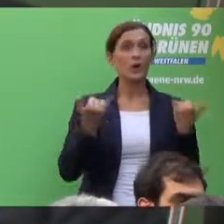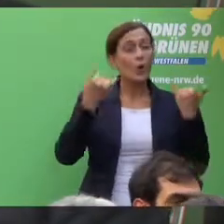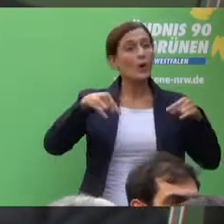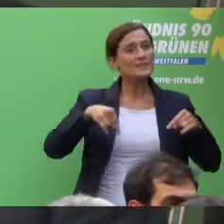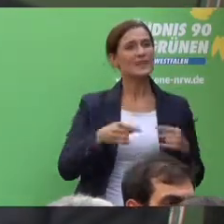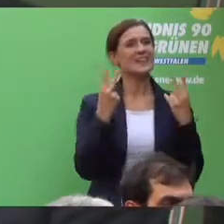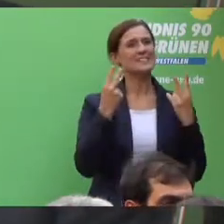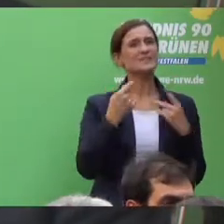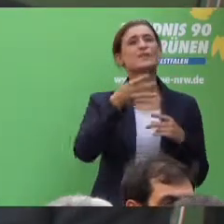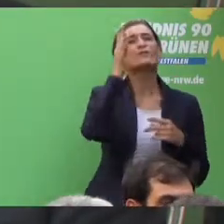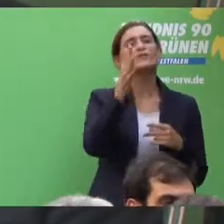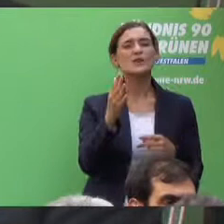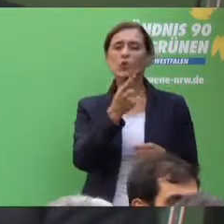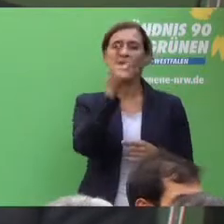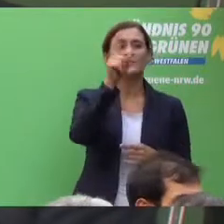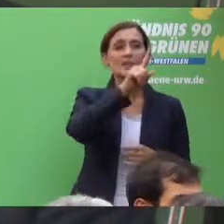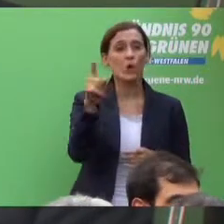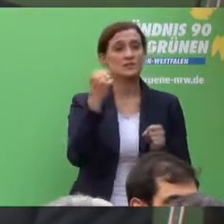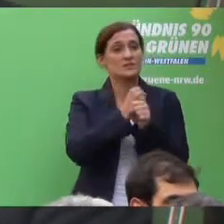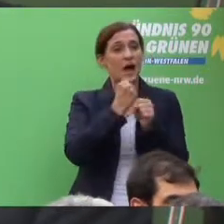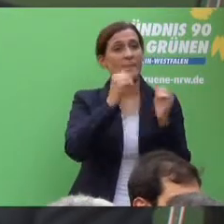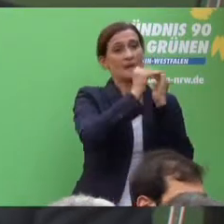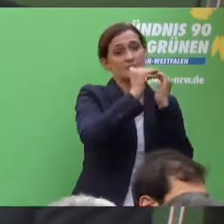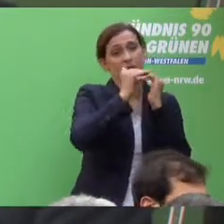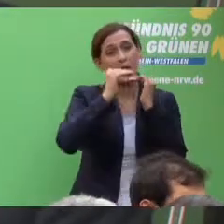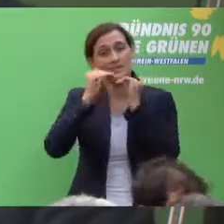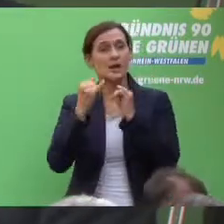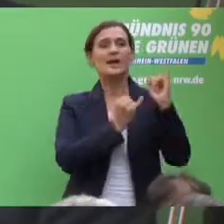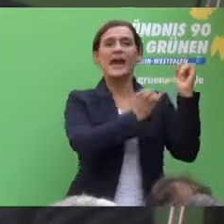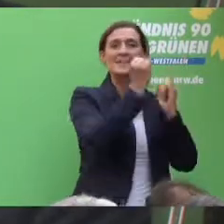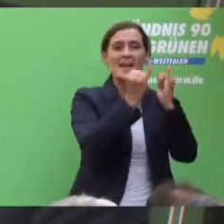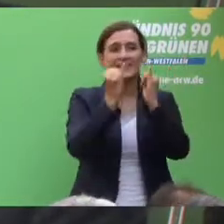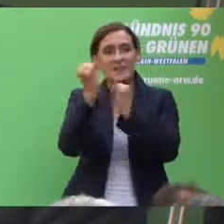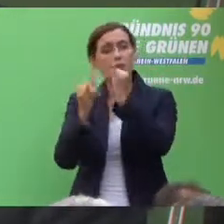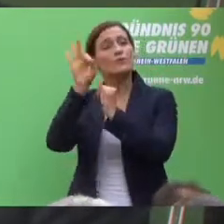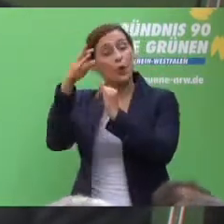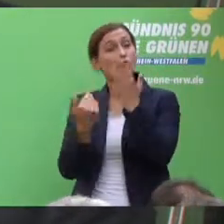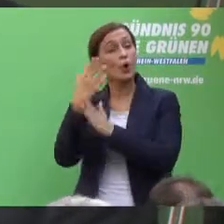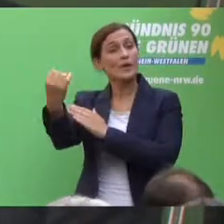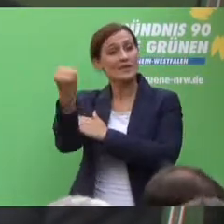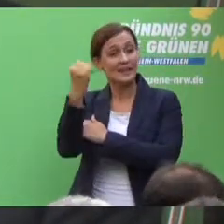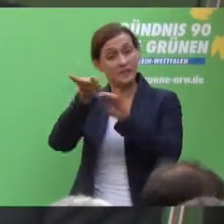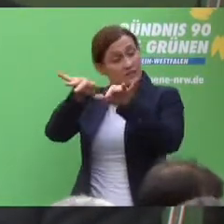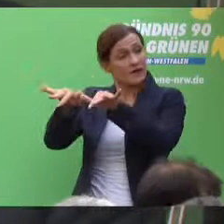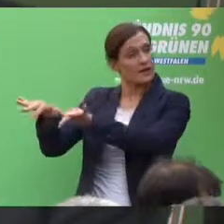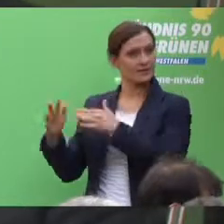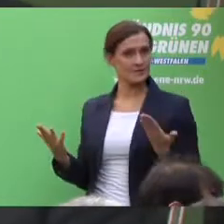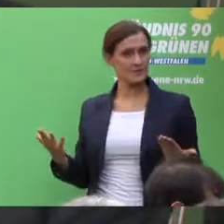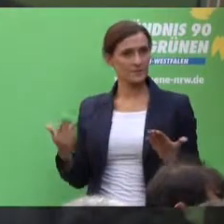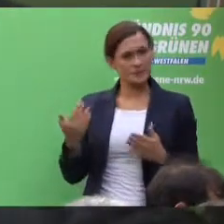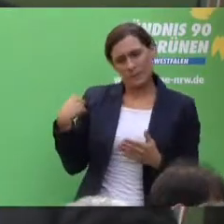um 400.000 Arbeitsplätze, die in der Industrie der Erneuerbaren entstanden sind. Es geht darum, ob